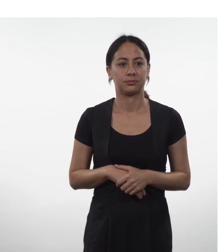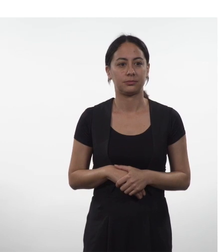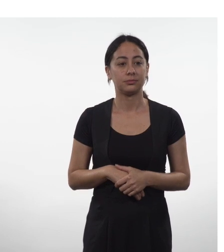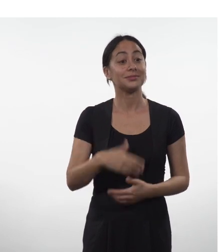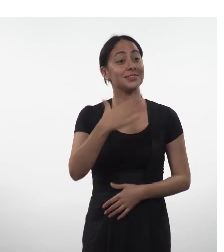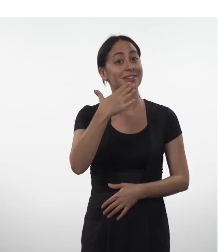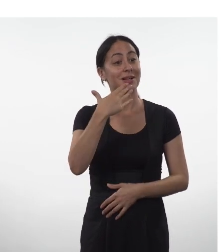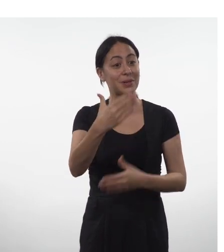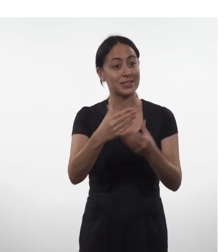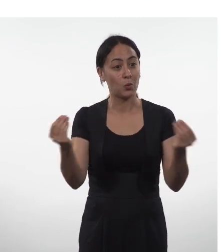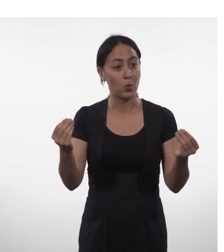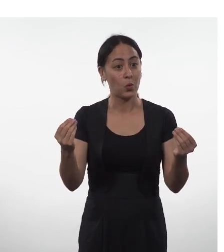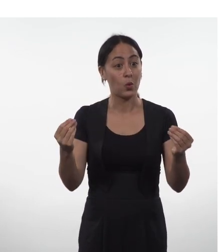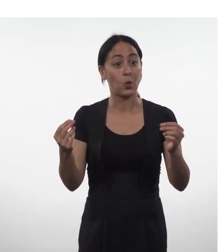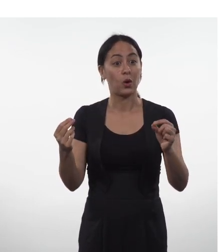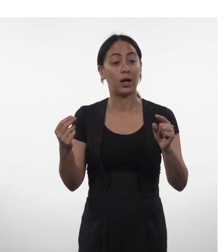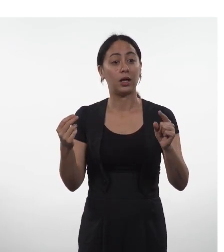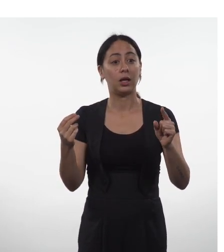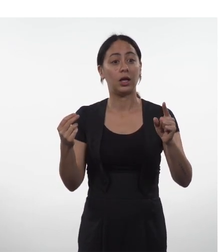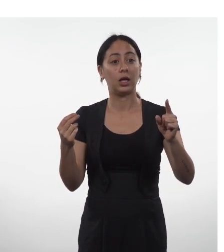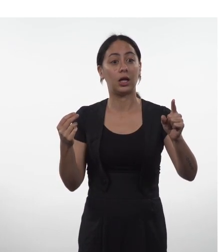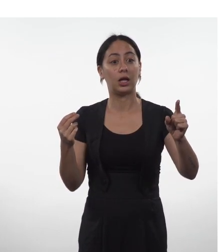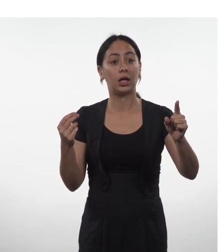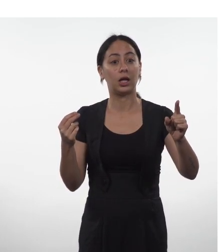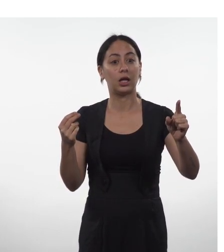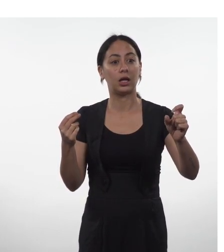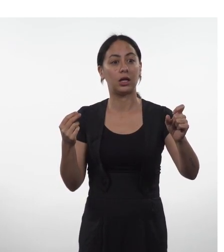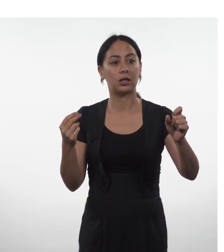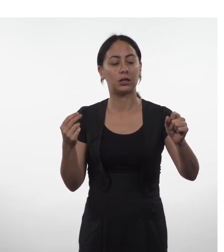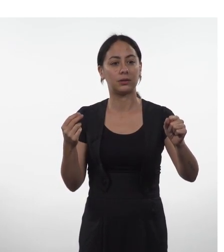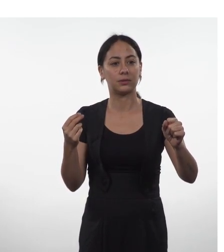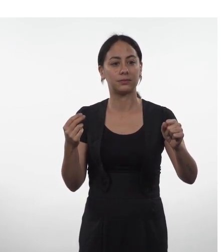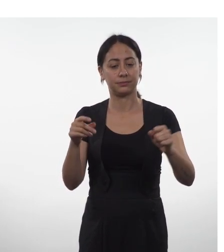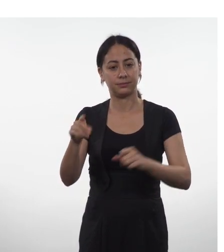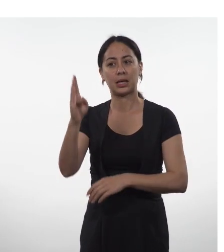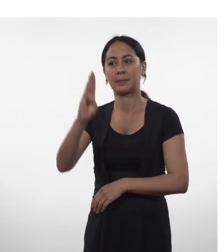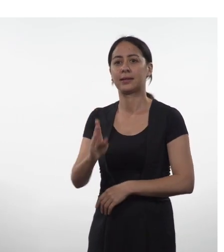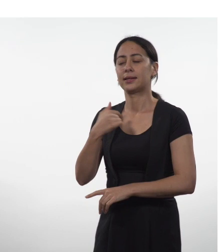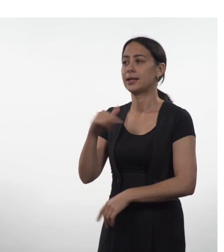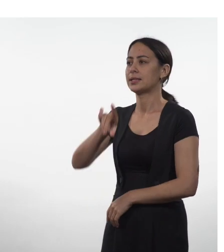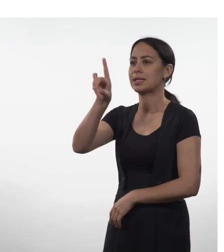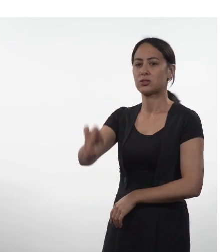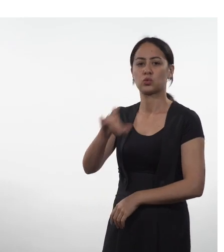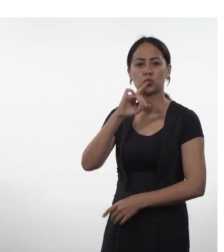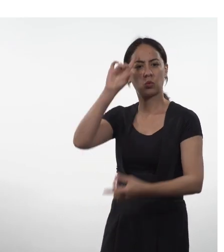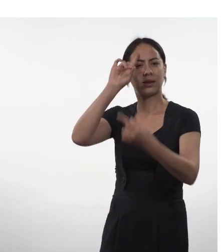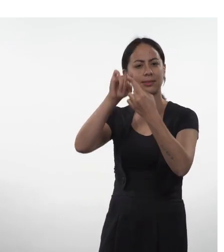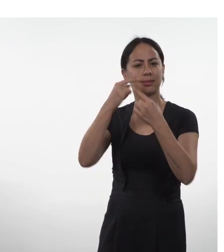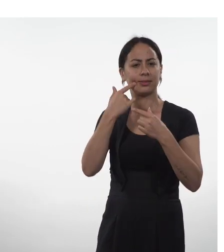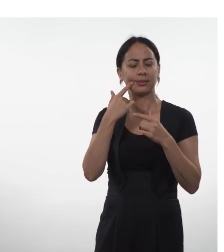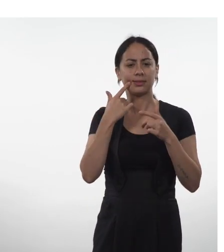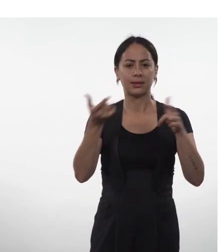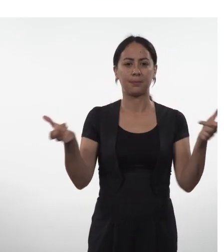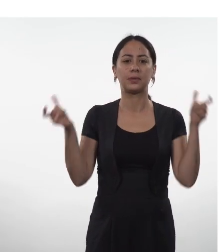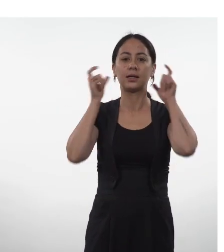Merci beaucoup. Une question pour Bénédicte André d'Infosens concernant les casques à transmission osseuse. Est-ce